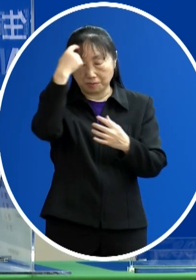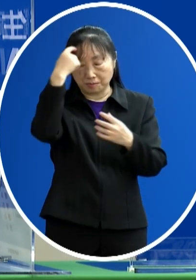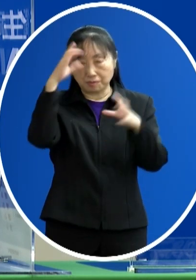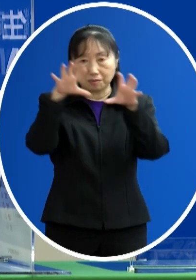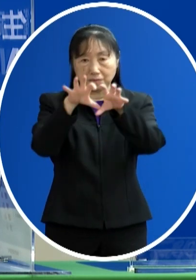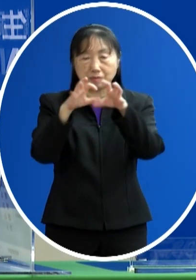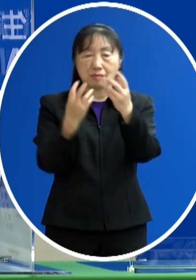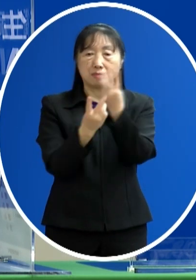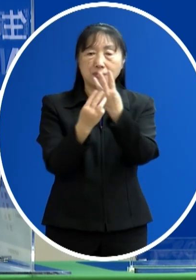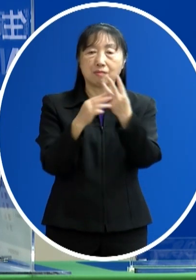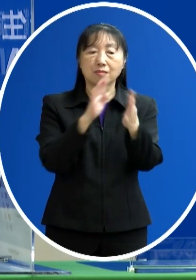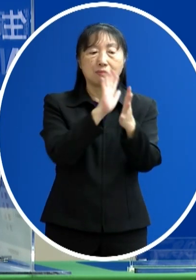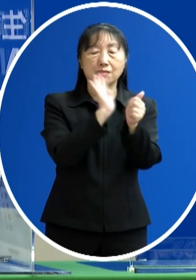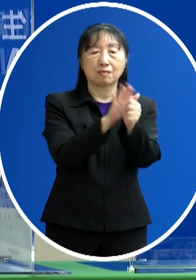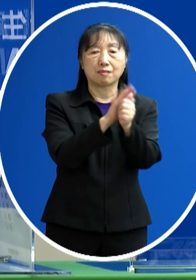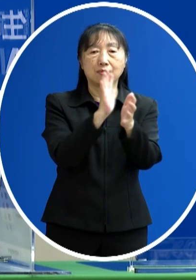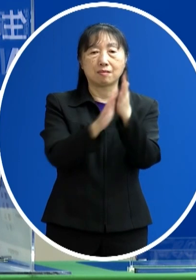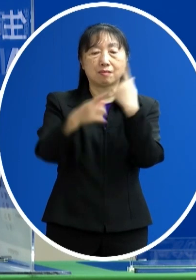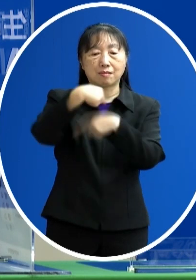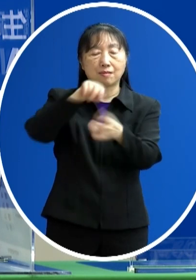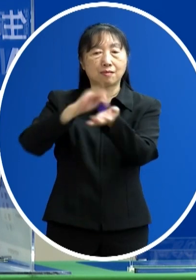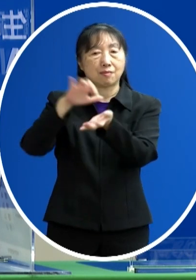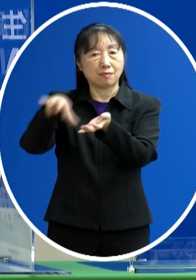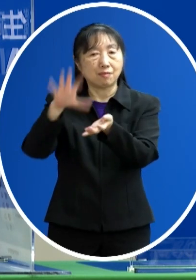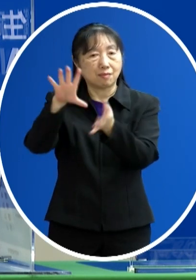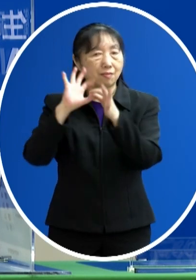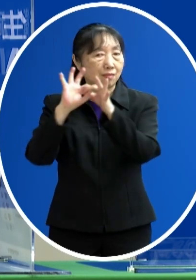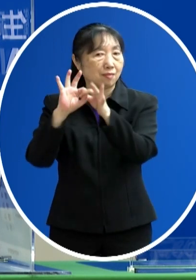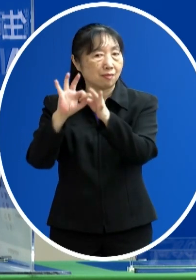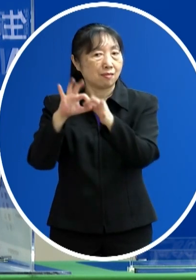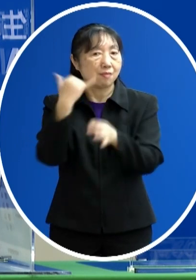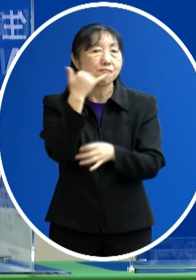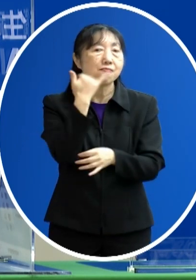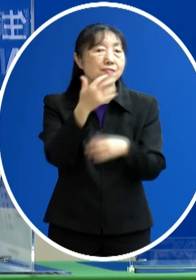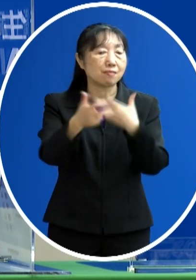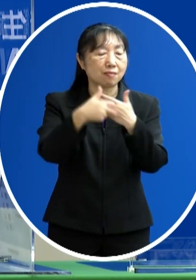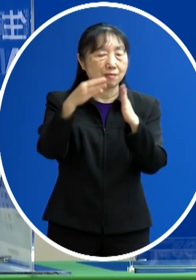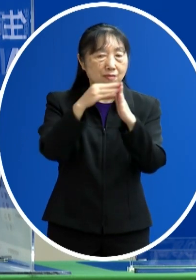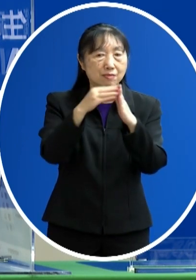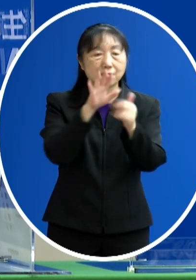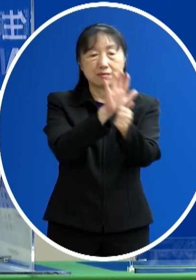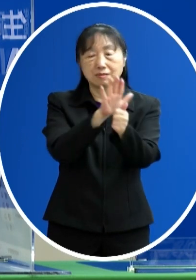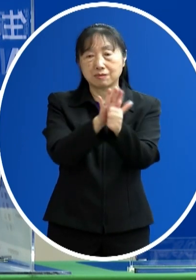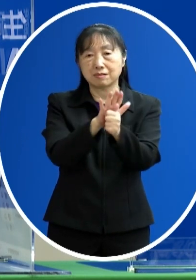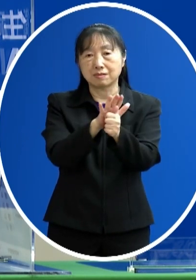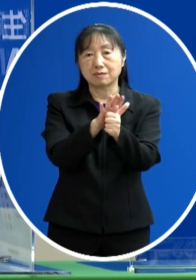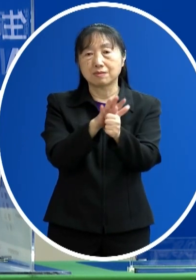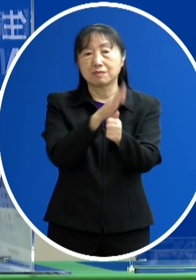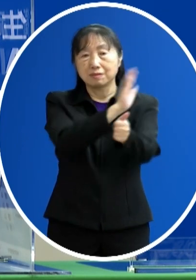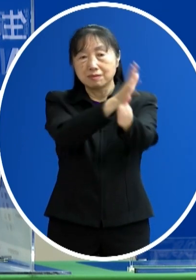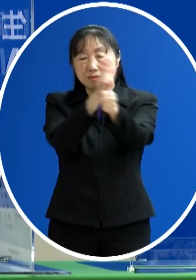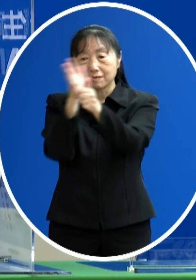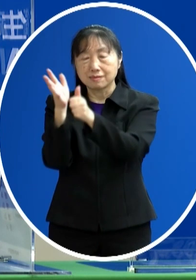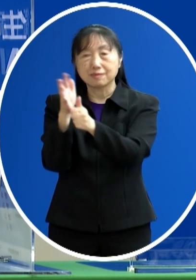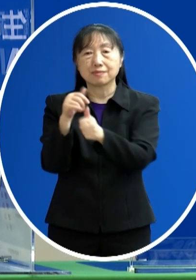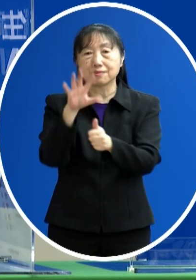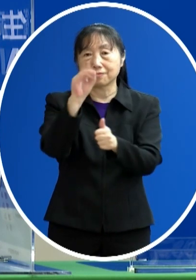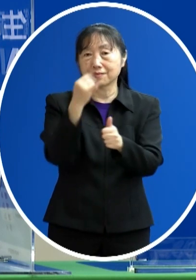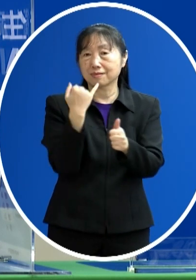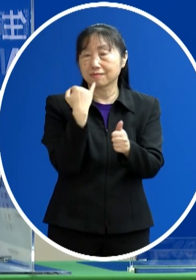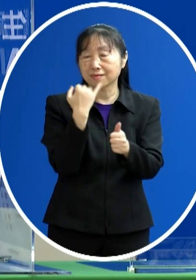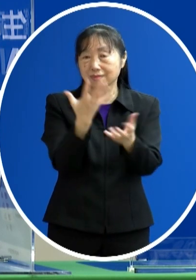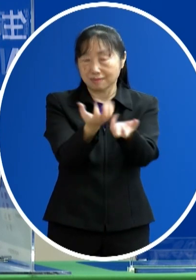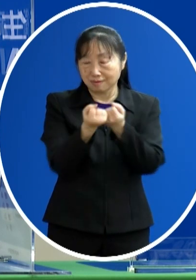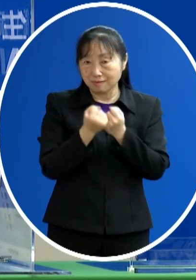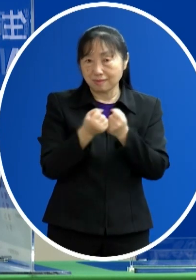转院哈。那在这边就是说联系了这个基隆的卫生局哈，来协助询问一些这个可以收治